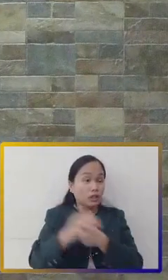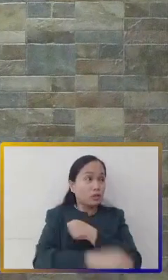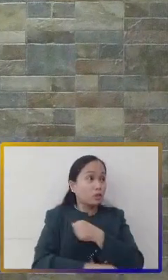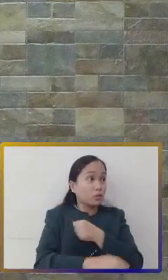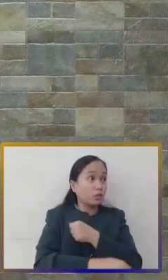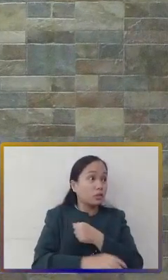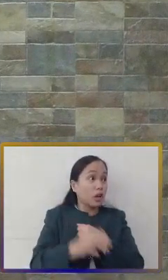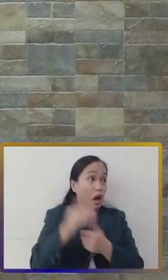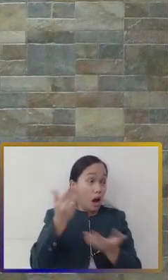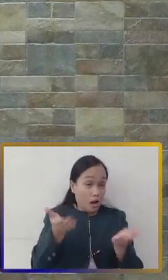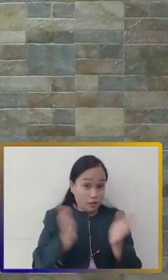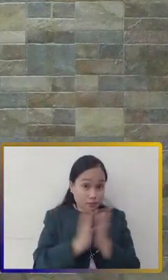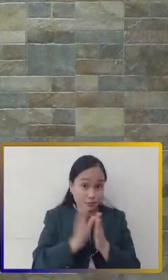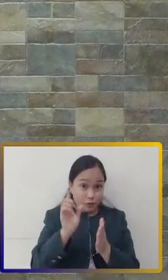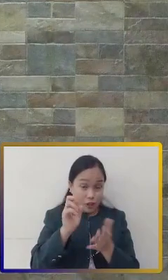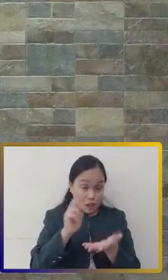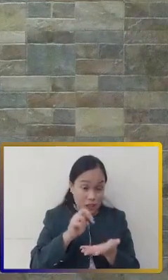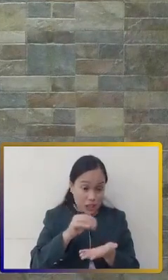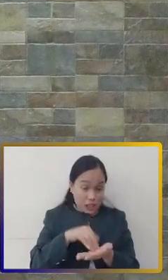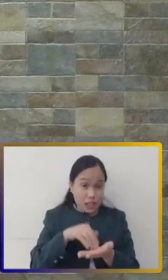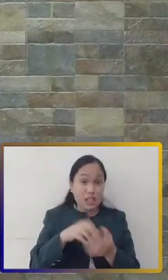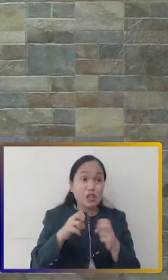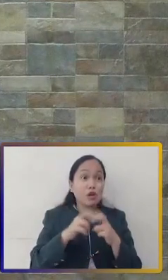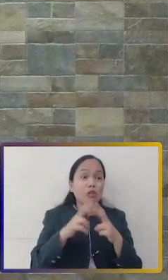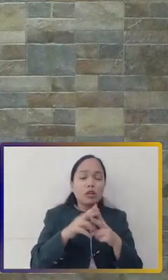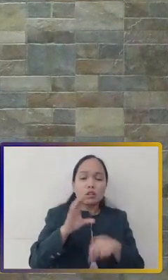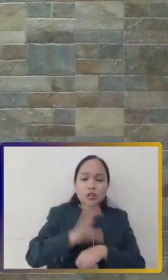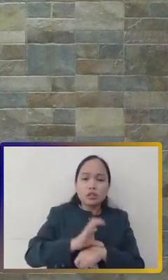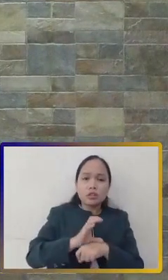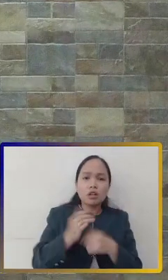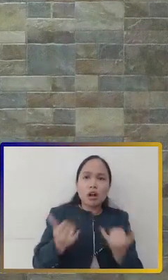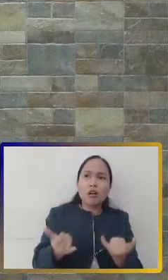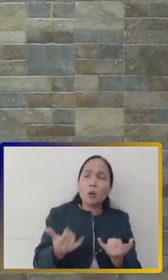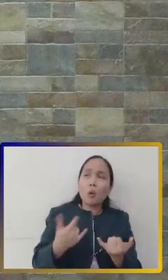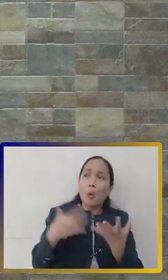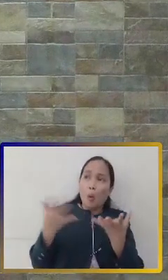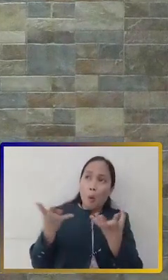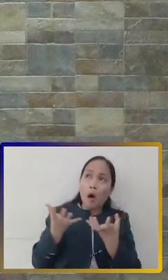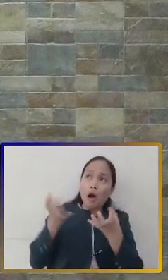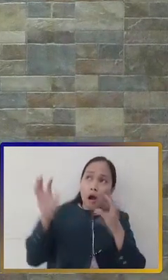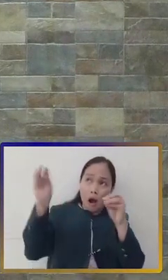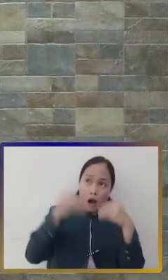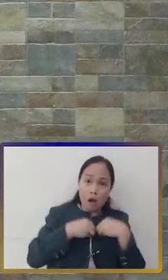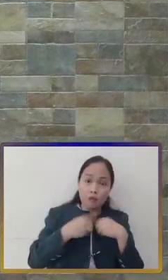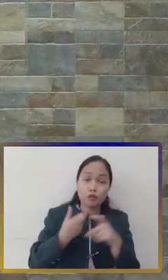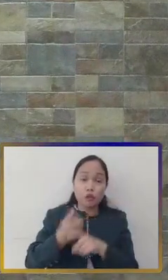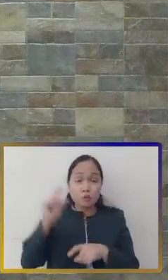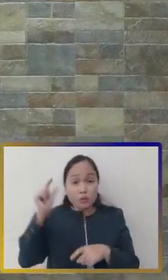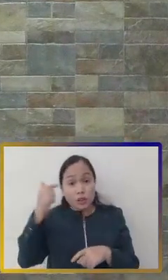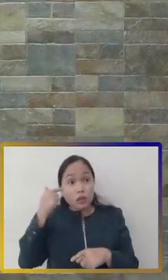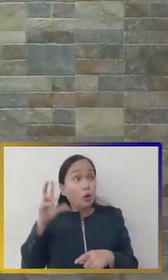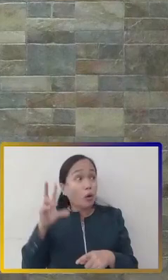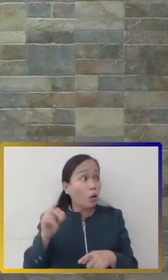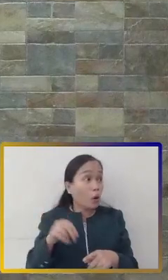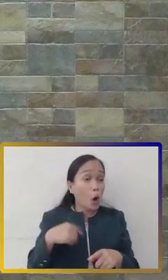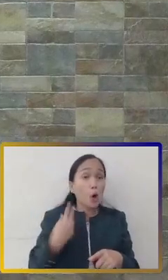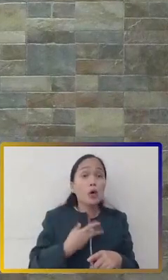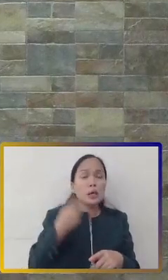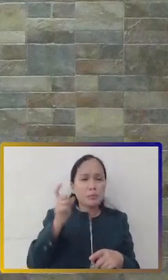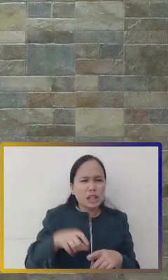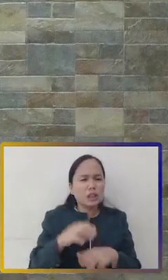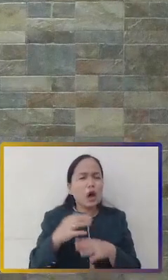yung ordinaryo ngayon. Na even simbahan ay gusto pang makinabang sa bayan. No, hindi. Dapat nga ang pag-asa ng bayan ay yung